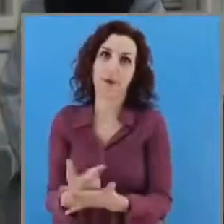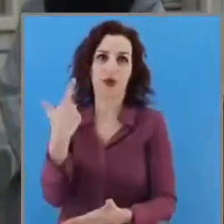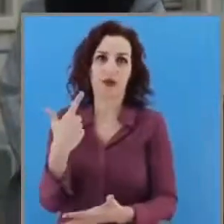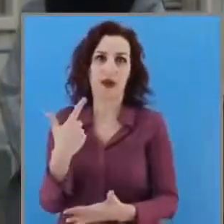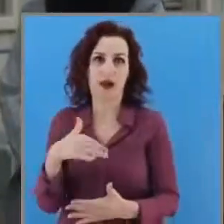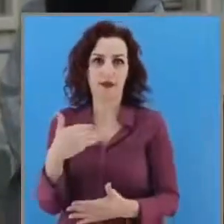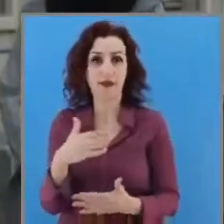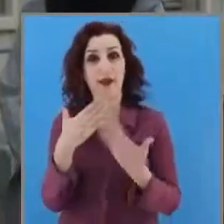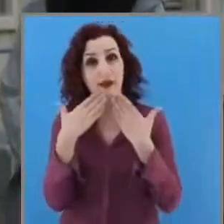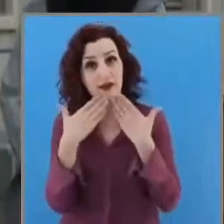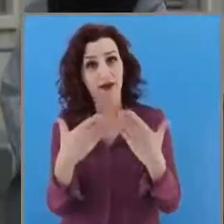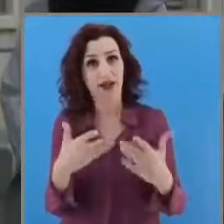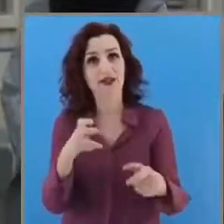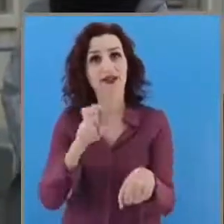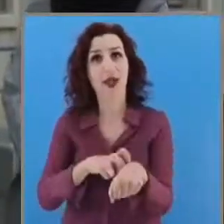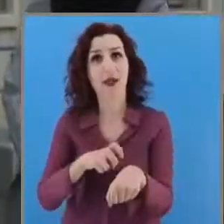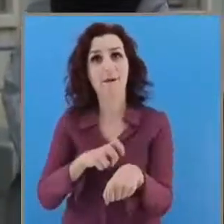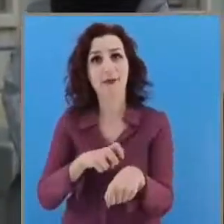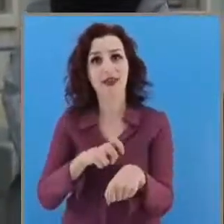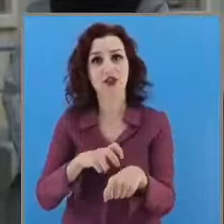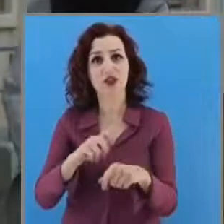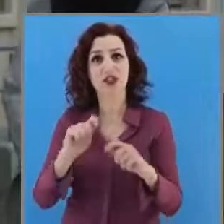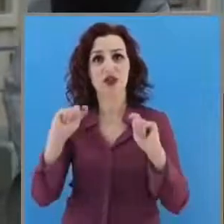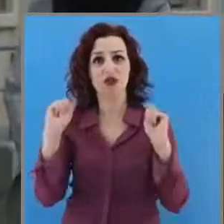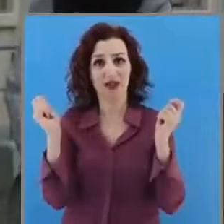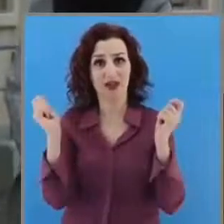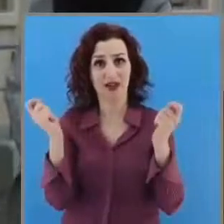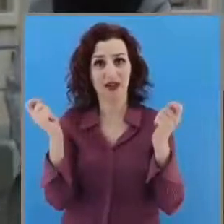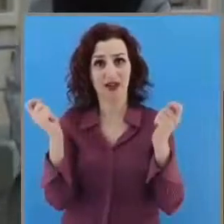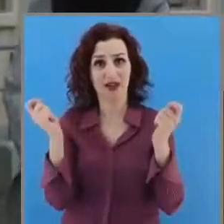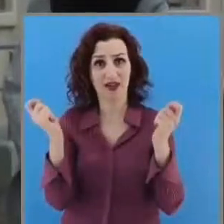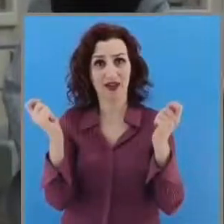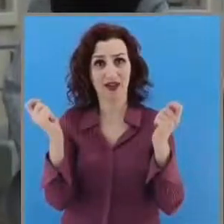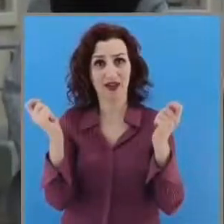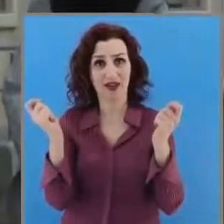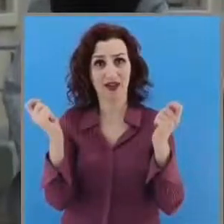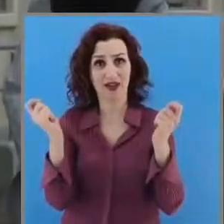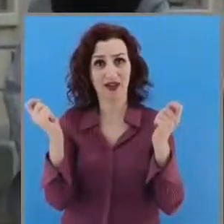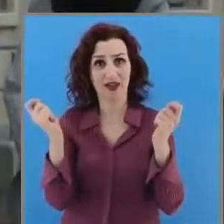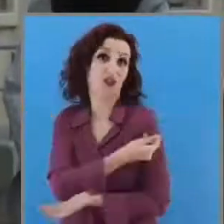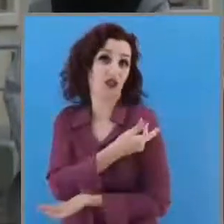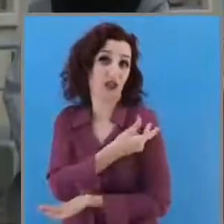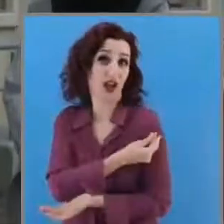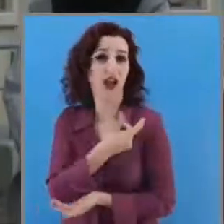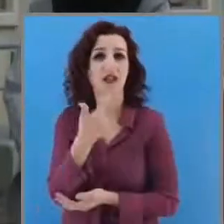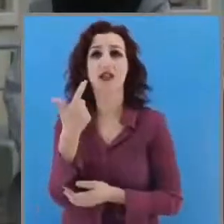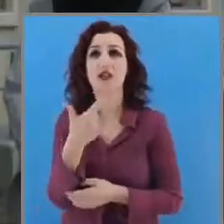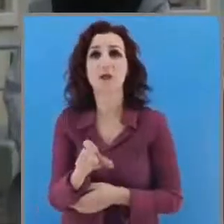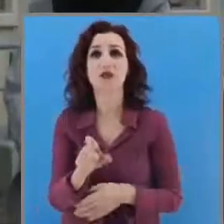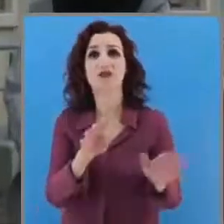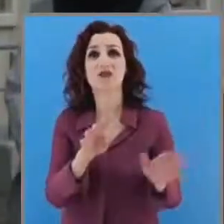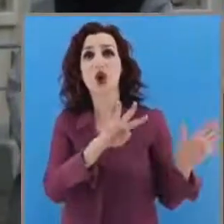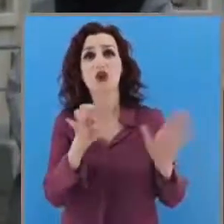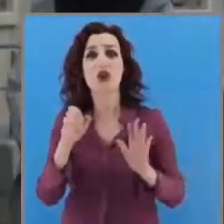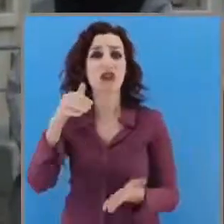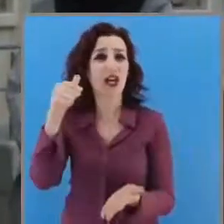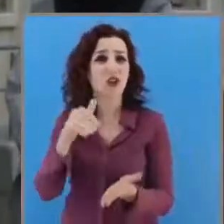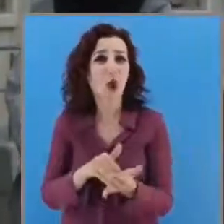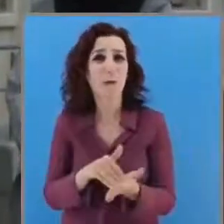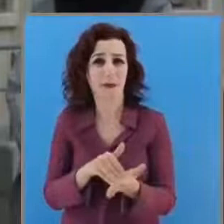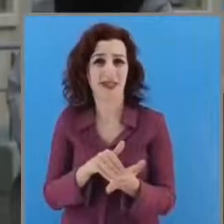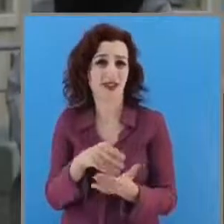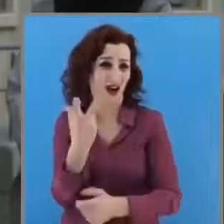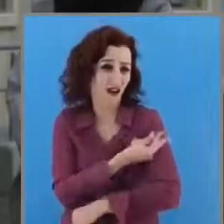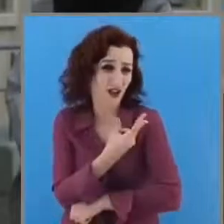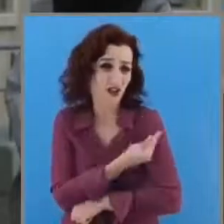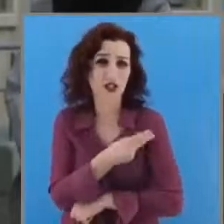medicina generale, i centri vaccinali, perché veramente fare 900.000 vaccini in 4-5 mesi